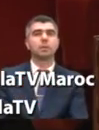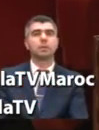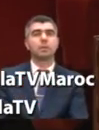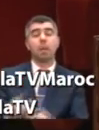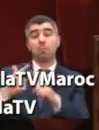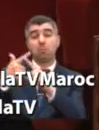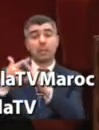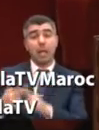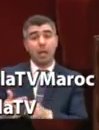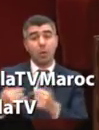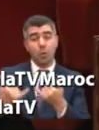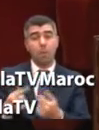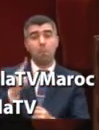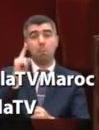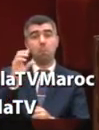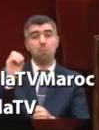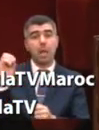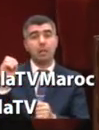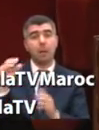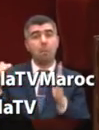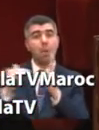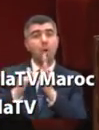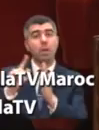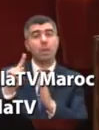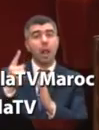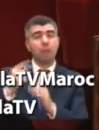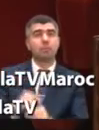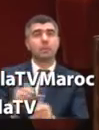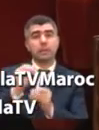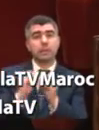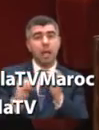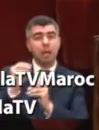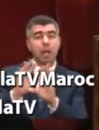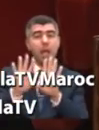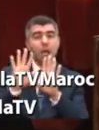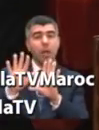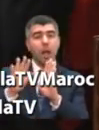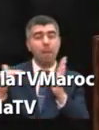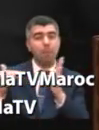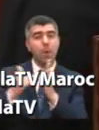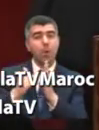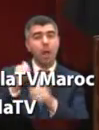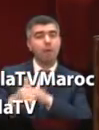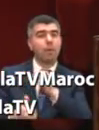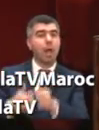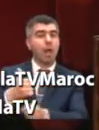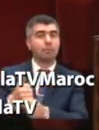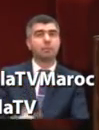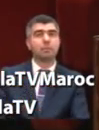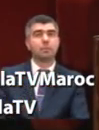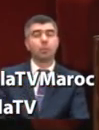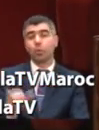ميزانية اليوم 100 مليون ديال الدرهم، وكترتفع بوتيرة 10 مليون ديال الدرهم سنويا. ما